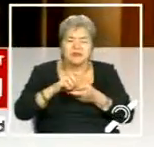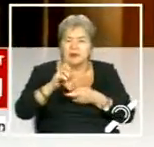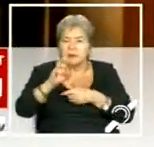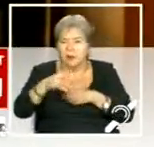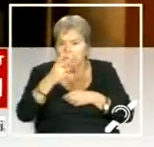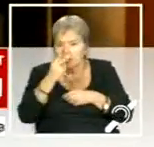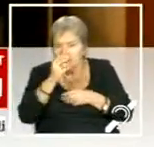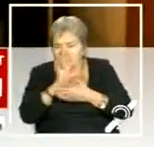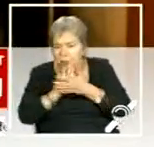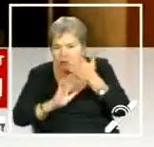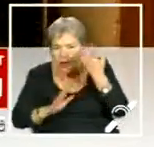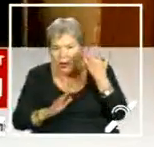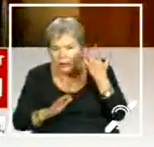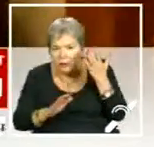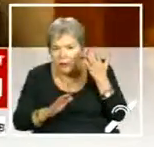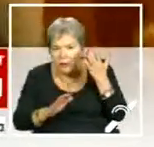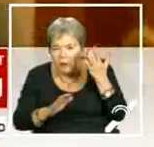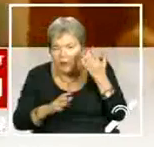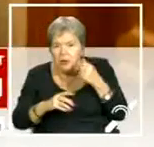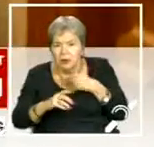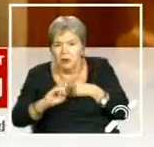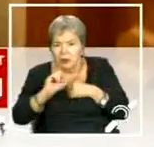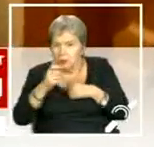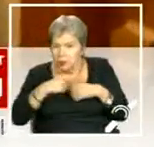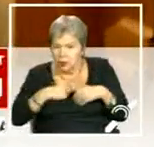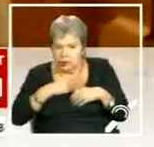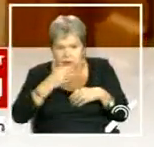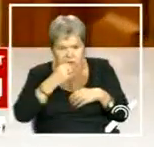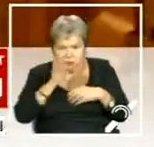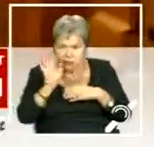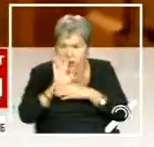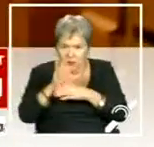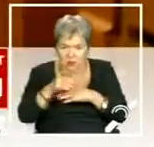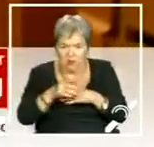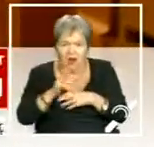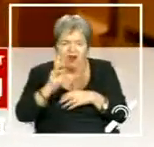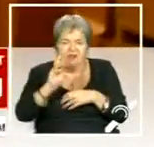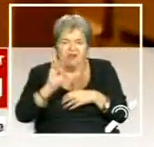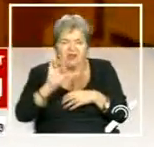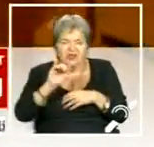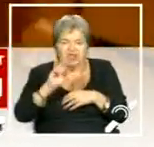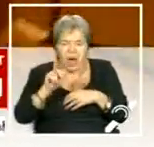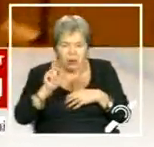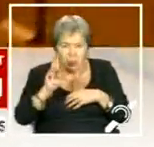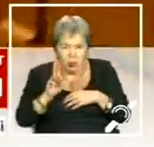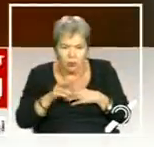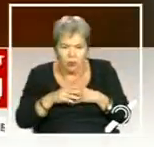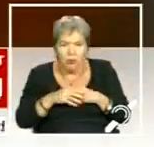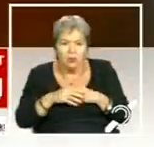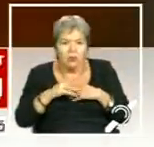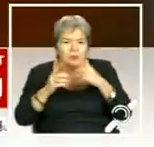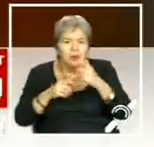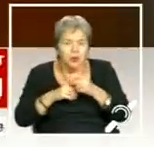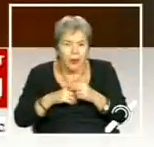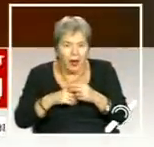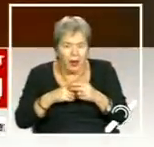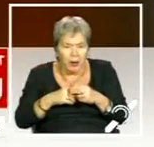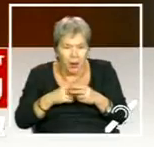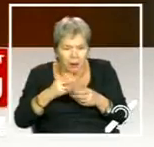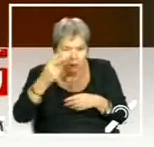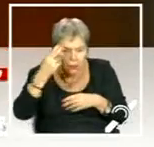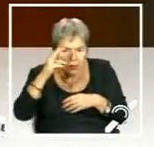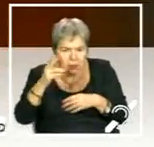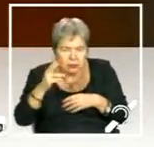reproduce la televizor, după care domnul Vâlceanu, într-un mod așa destul de ciudat,